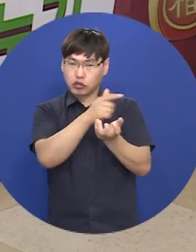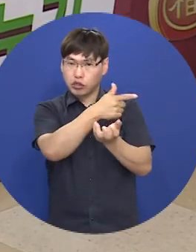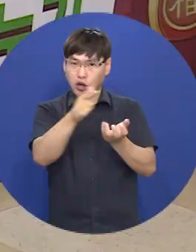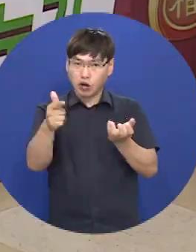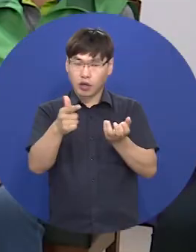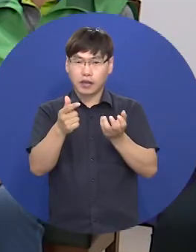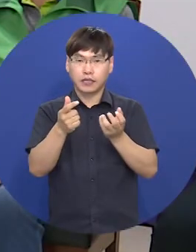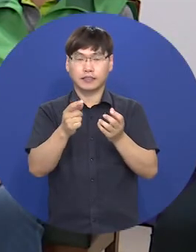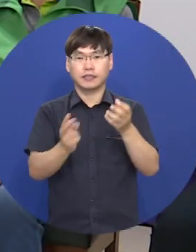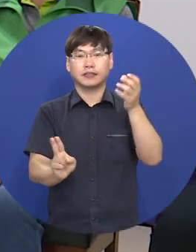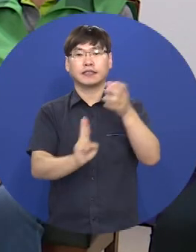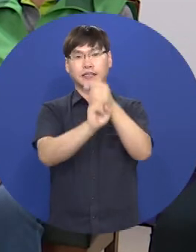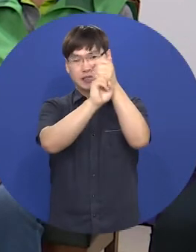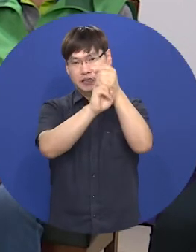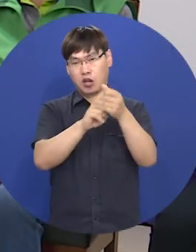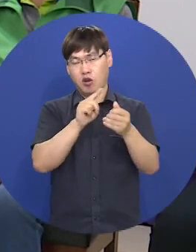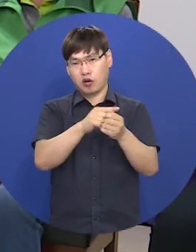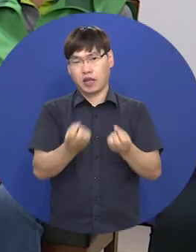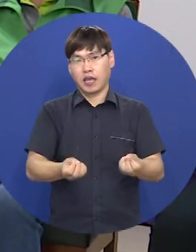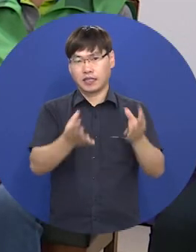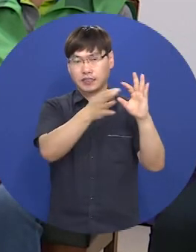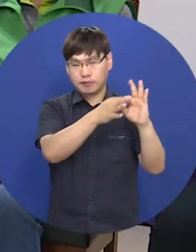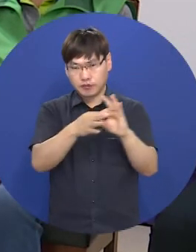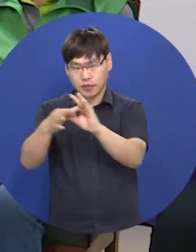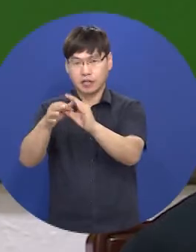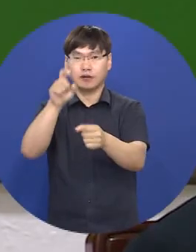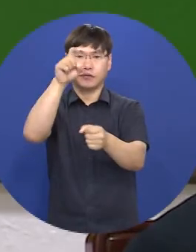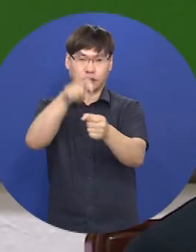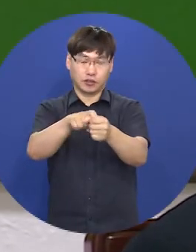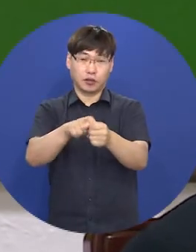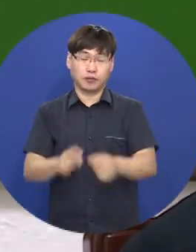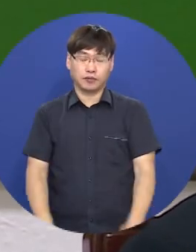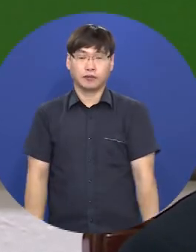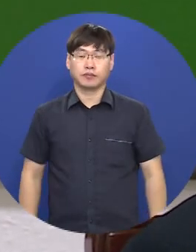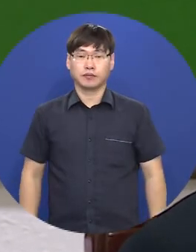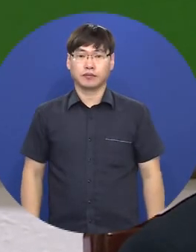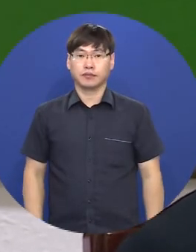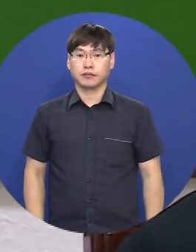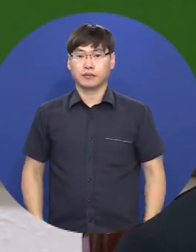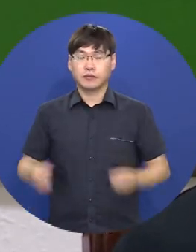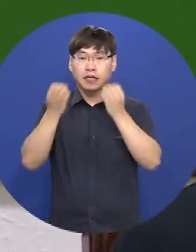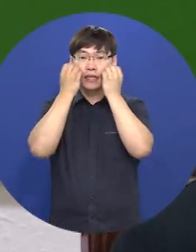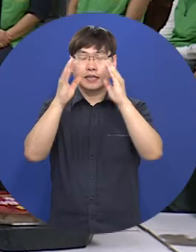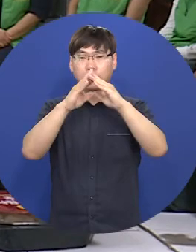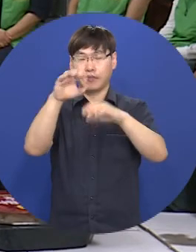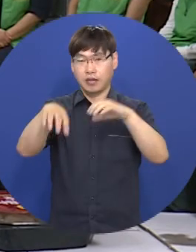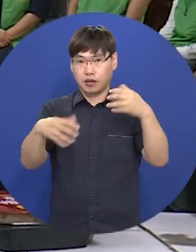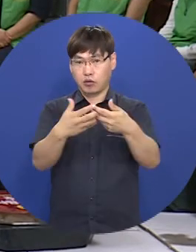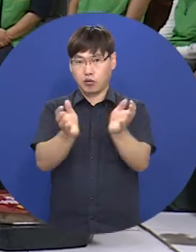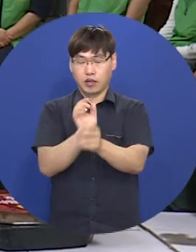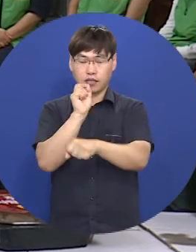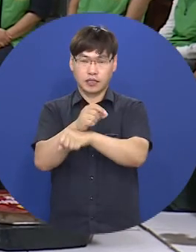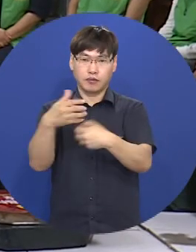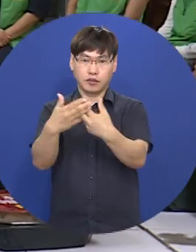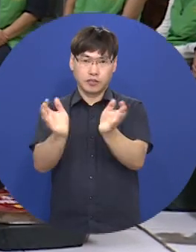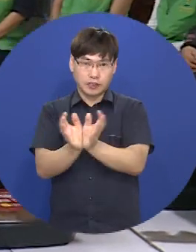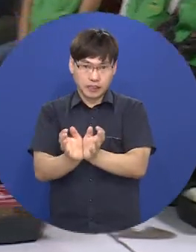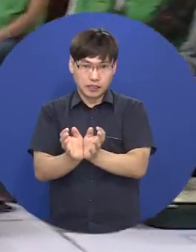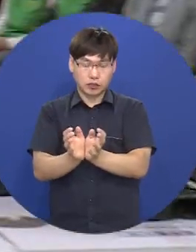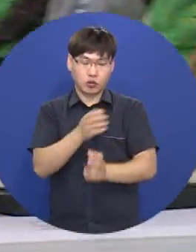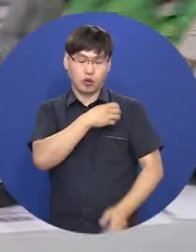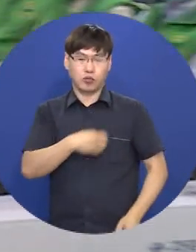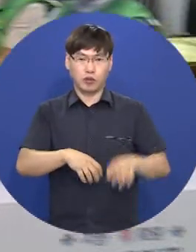60마리의 기적 행사를 이어가고자 기획됐습니다. 이날 개최식은 새마을회 사무실에서 회장단 및